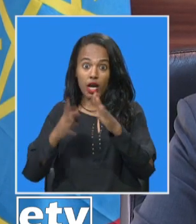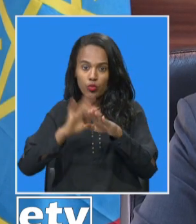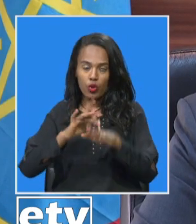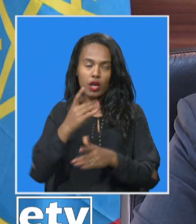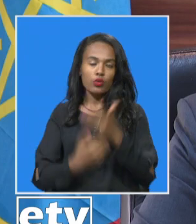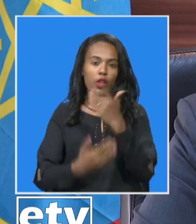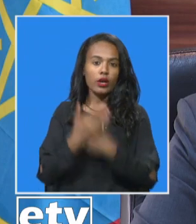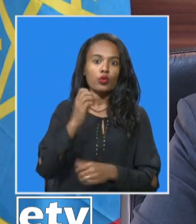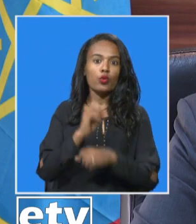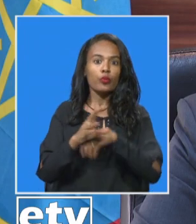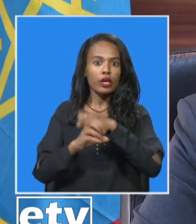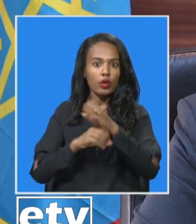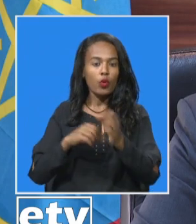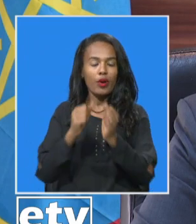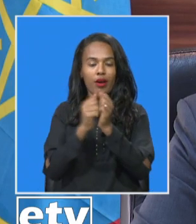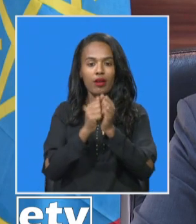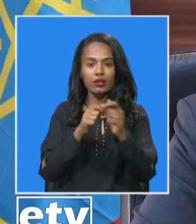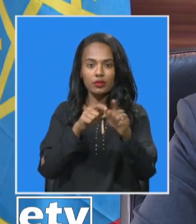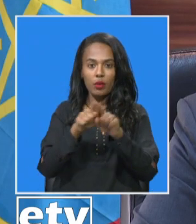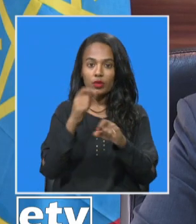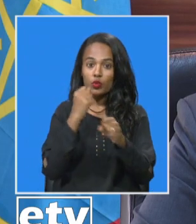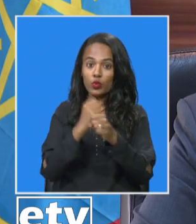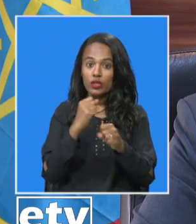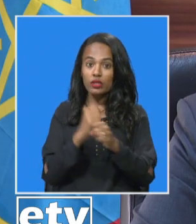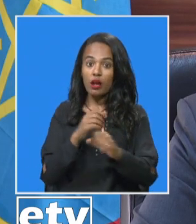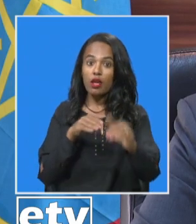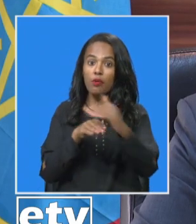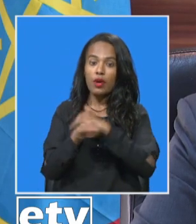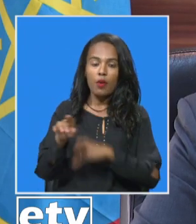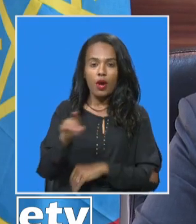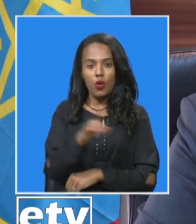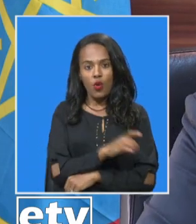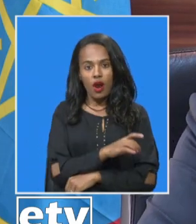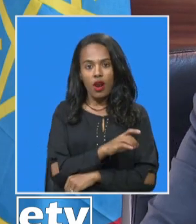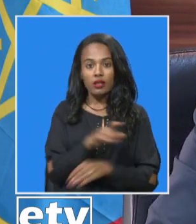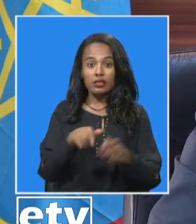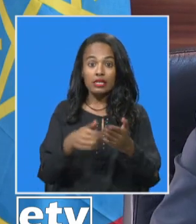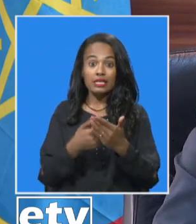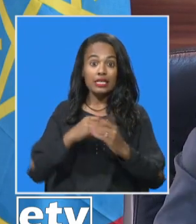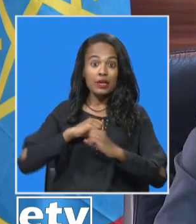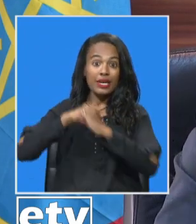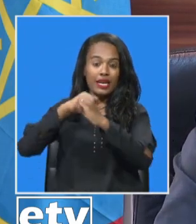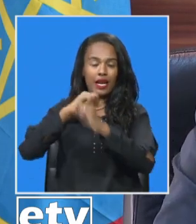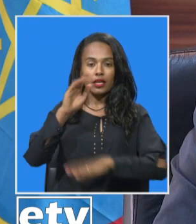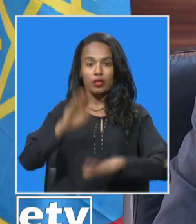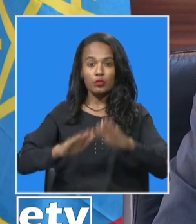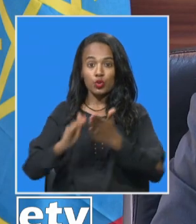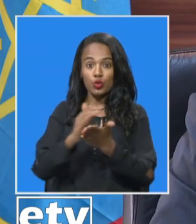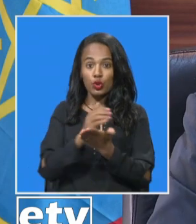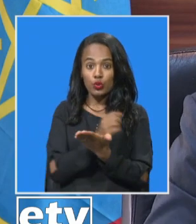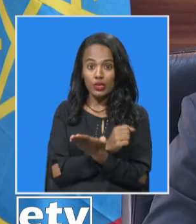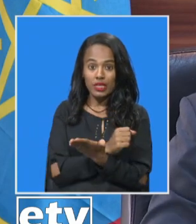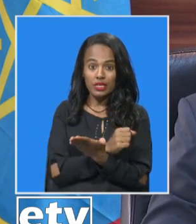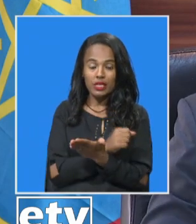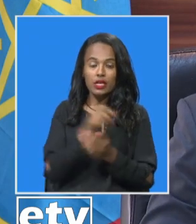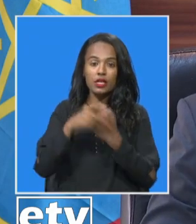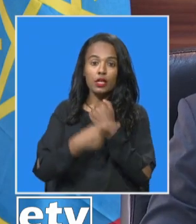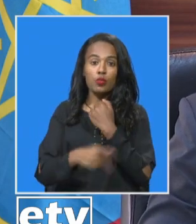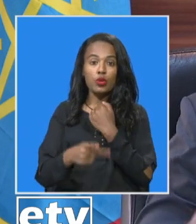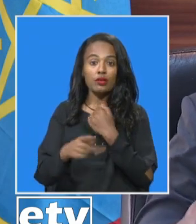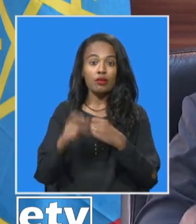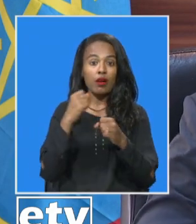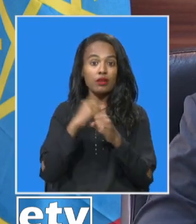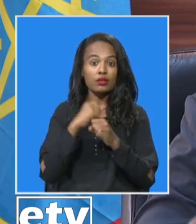መክረው በጋራ ተስማምተን ወደ ስራ የምንገባ ይሆናል። ስለዚህ የመከላከል እርምጃውን እየወሰድን የፖለቲካ